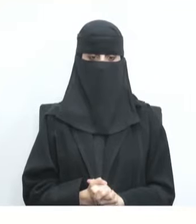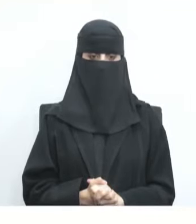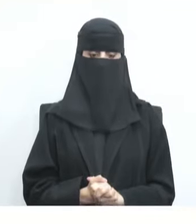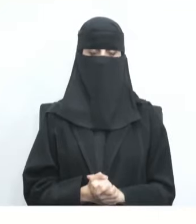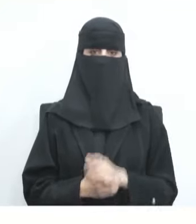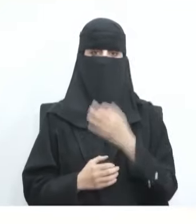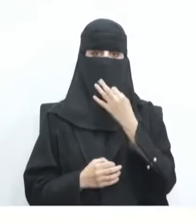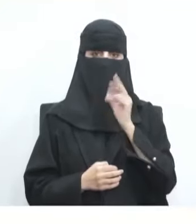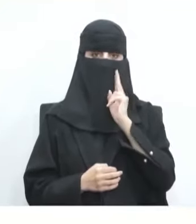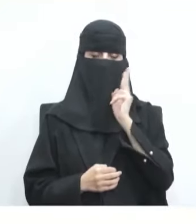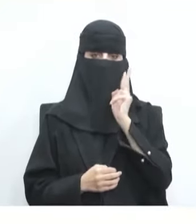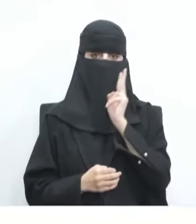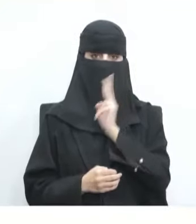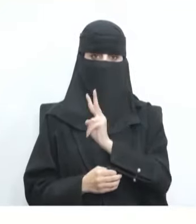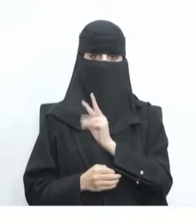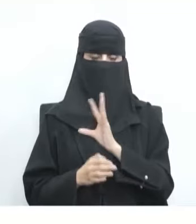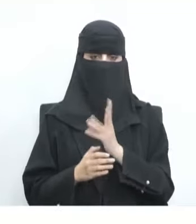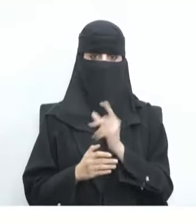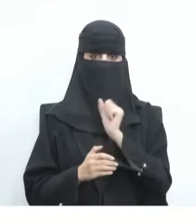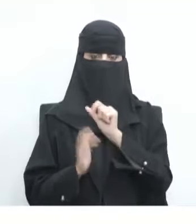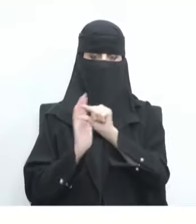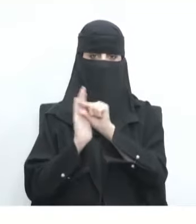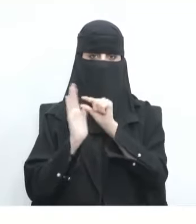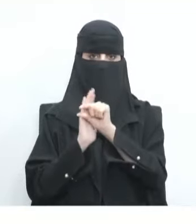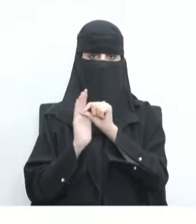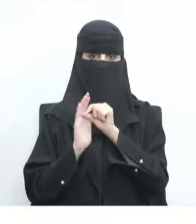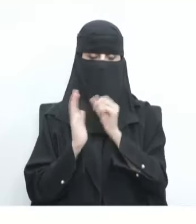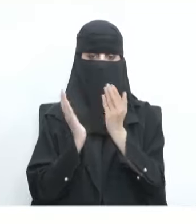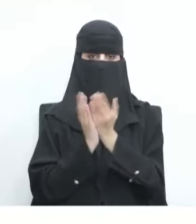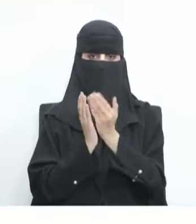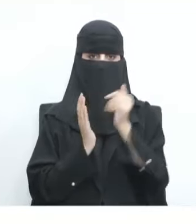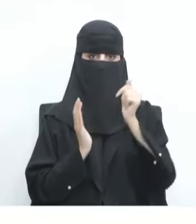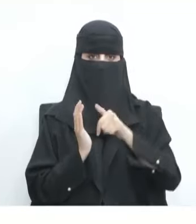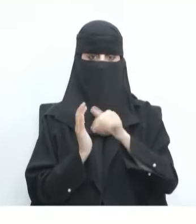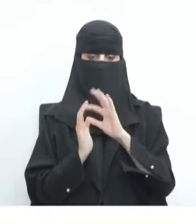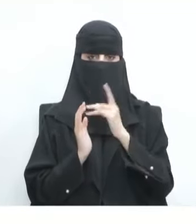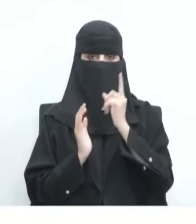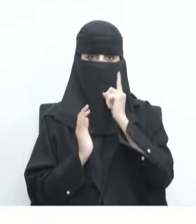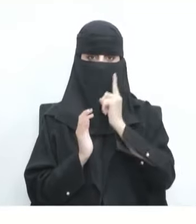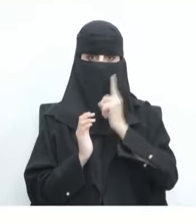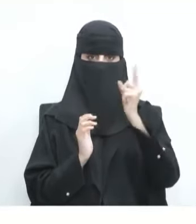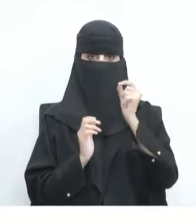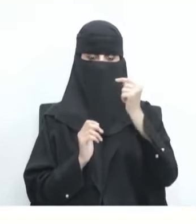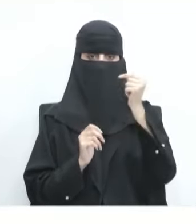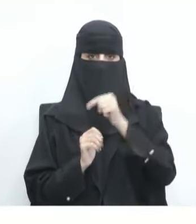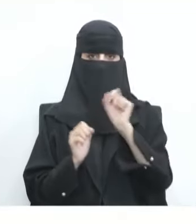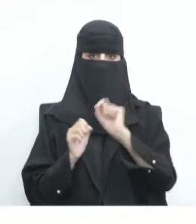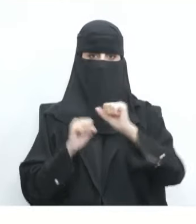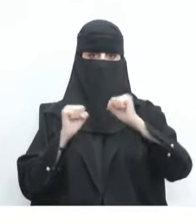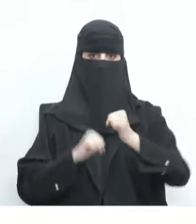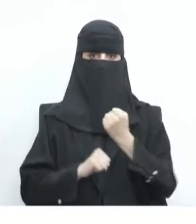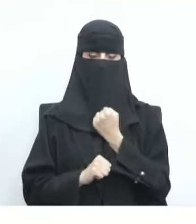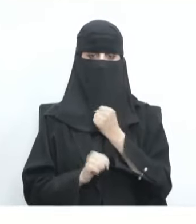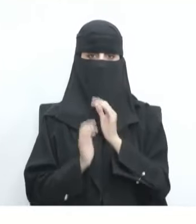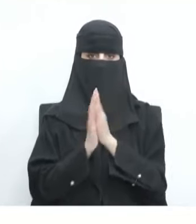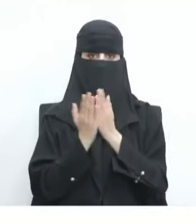كما نلاحظ اعزائي الطلاب والطالبات هذا هو عنوان درسنا نص الاستماع في مكتبتي وهو في